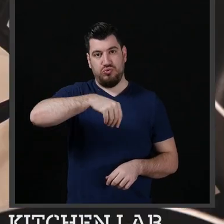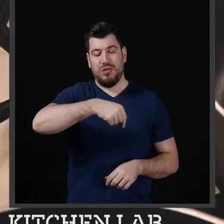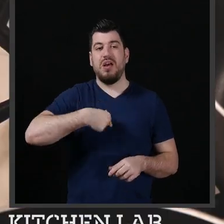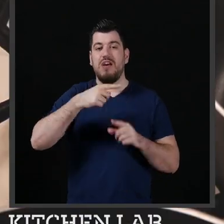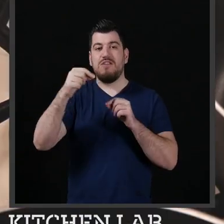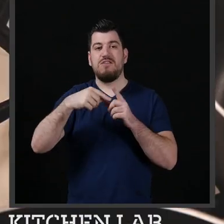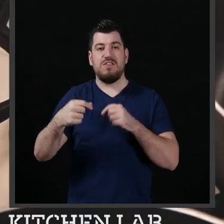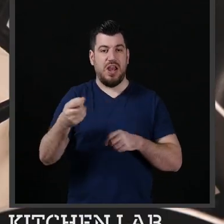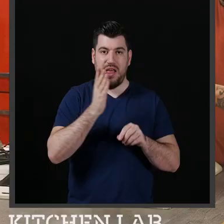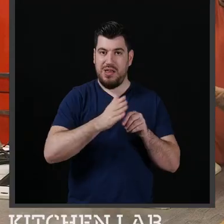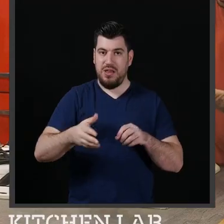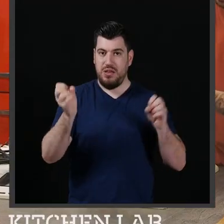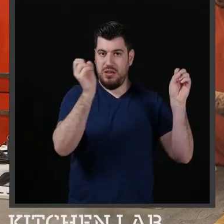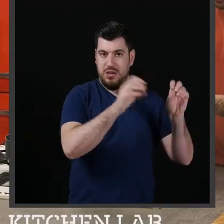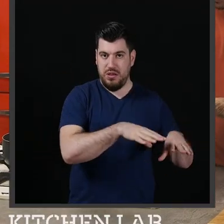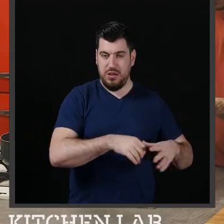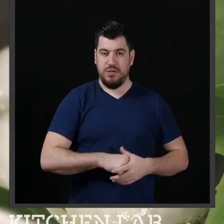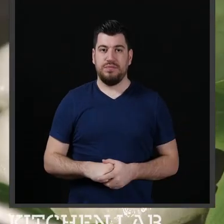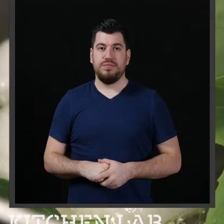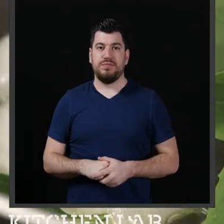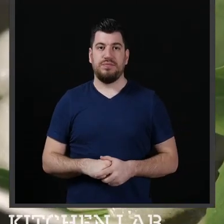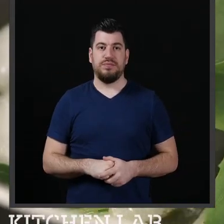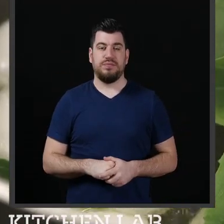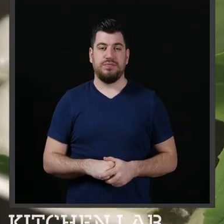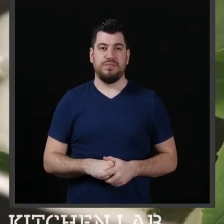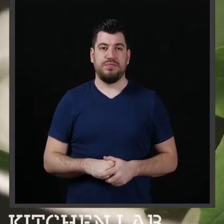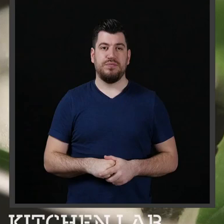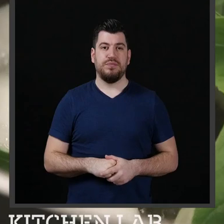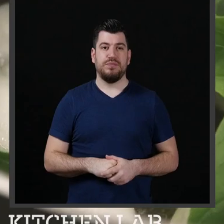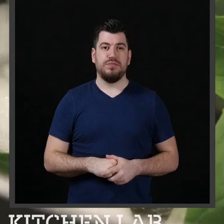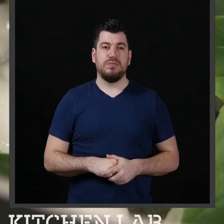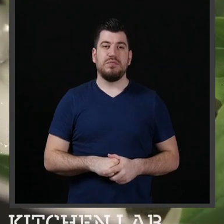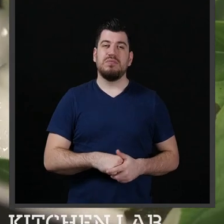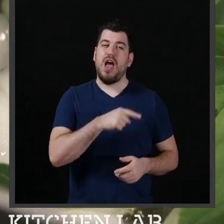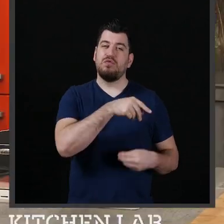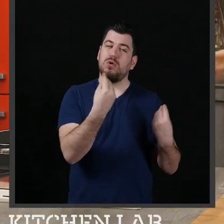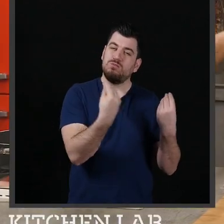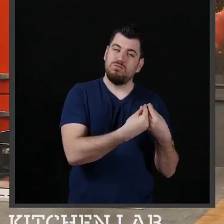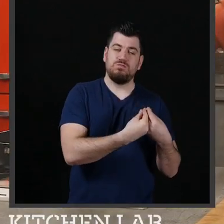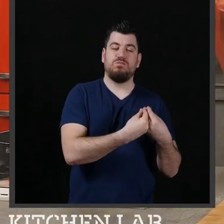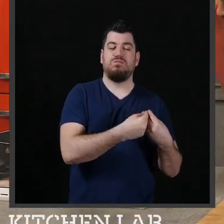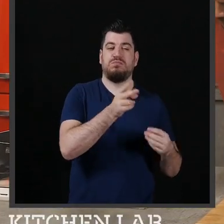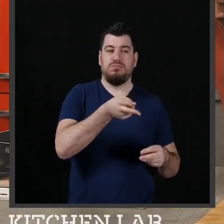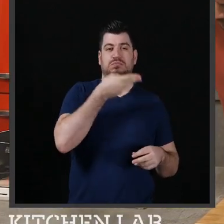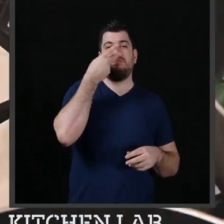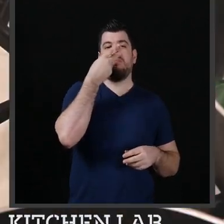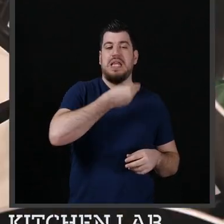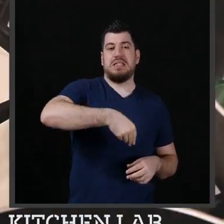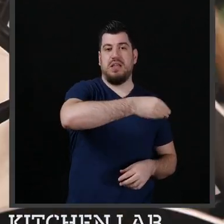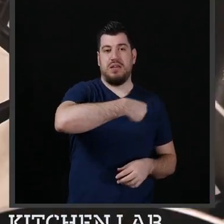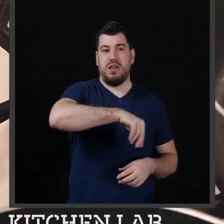μέσα, έτσι όπως είναι, για να αρχίσουν να αρωματίζουν τη σάλτσα μου. Και σοτάρουμε.